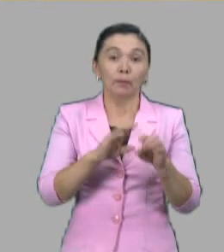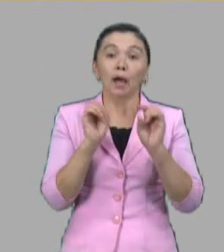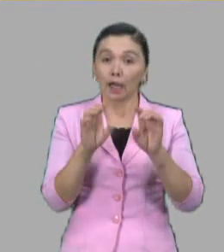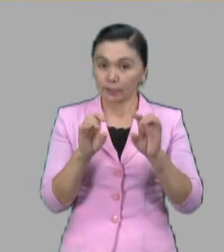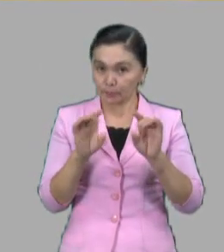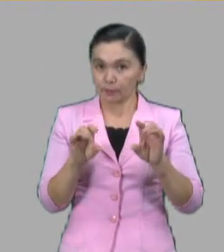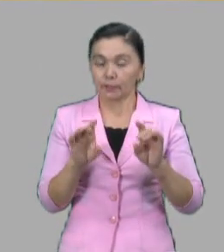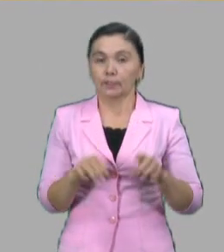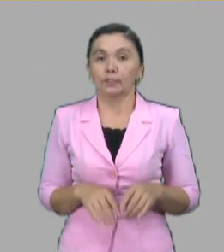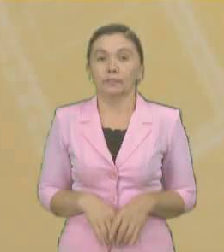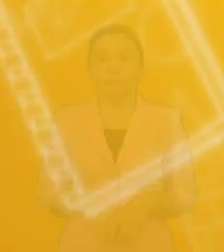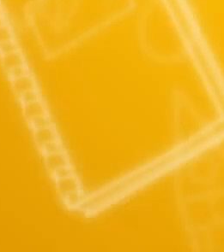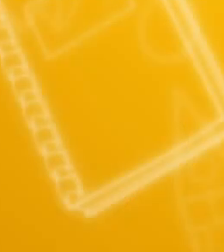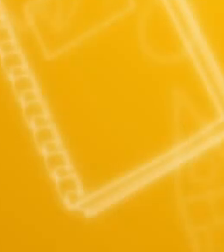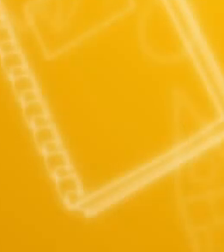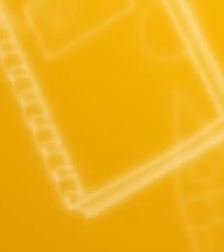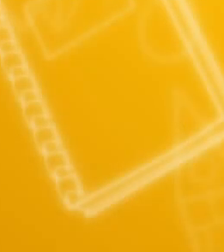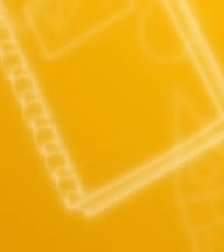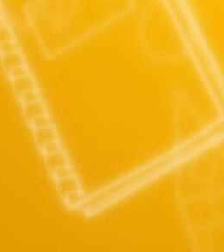бергиле.